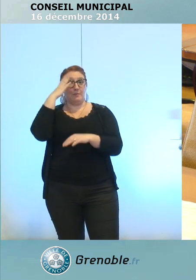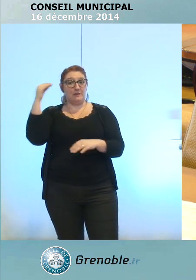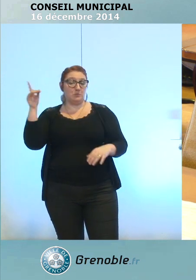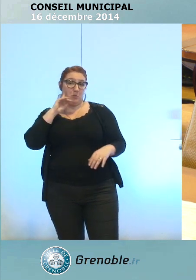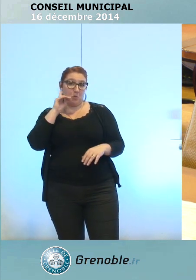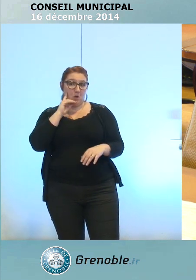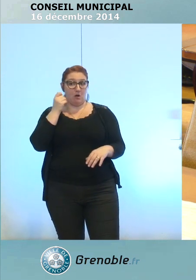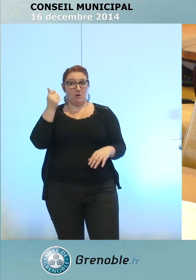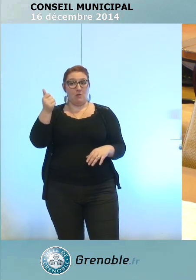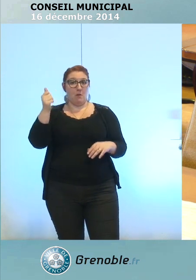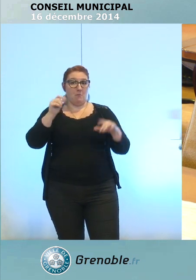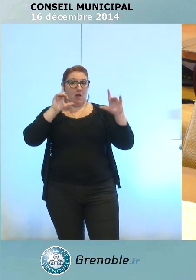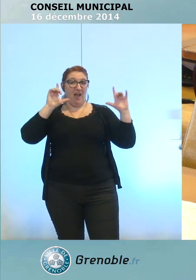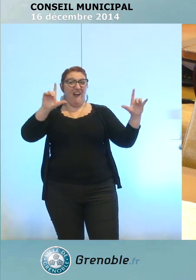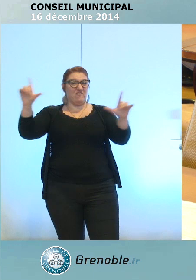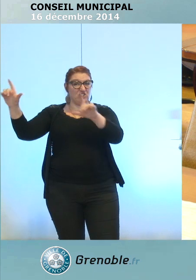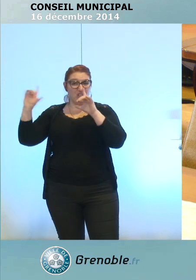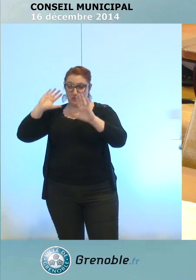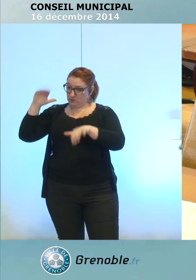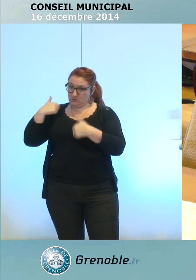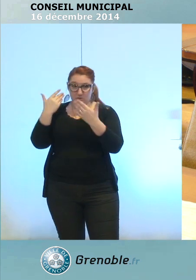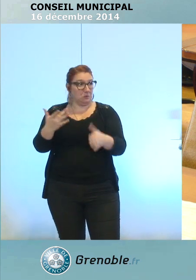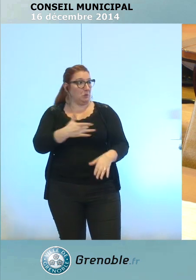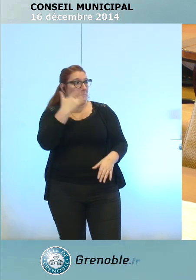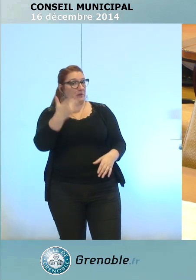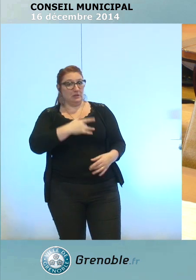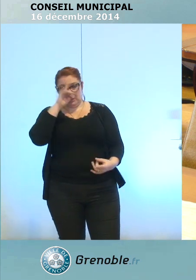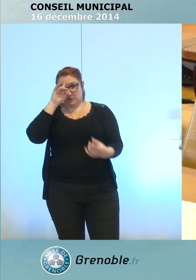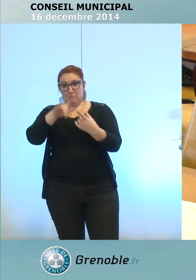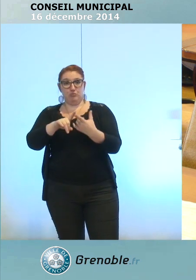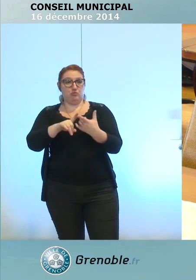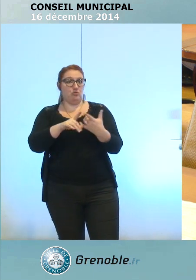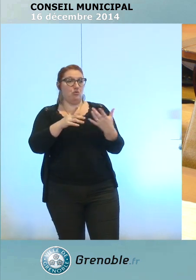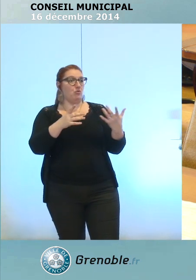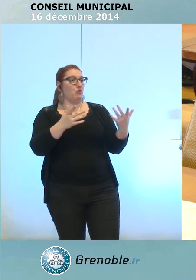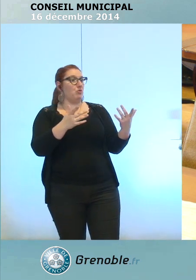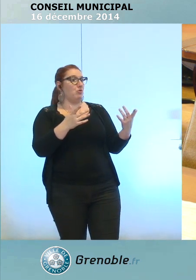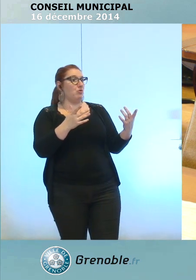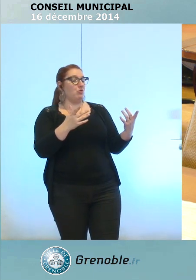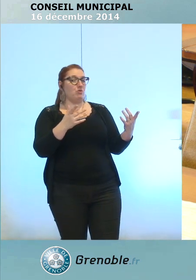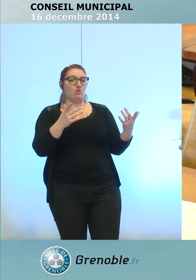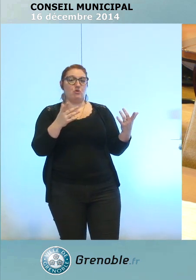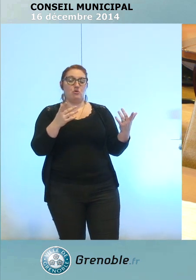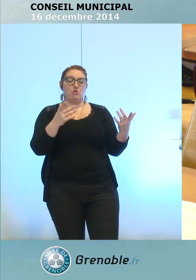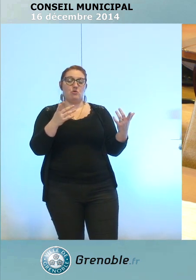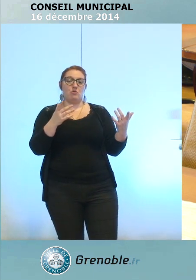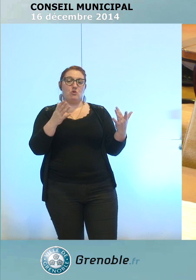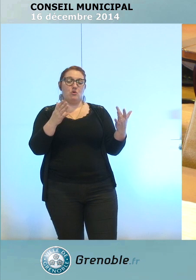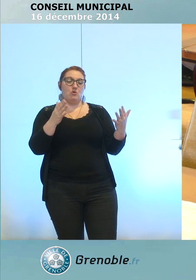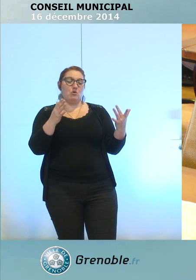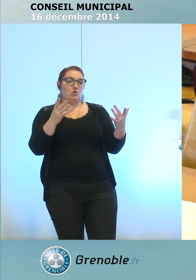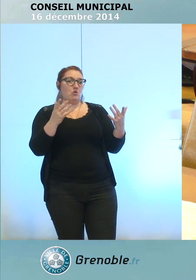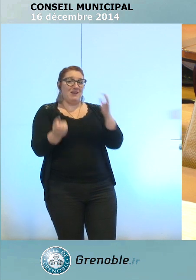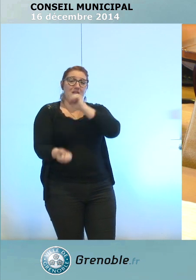effet l'affichage jusqu'à maintenant pour annoncer ces événements après